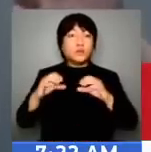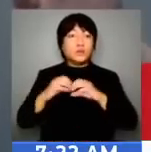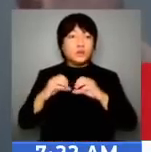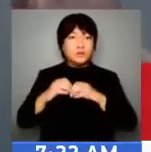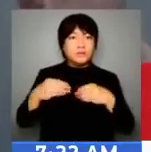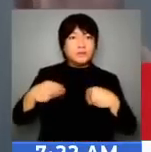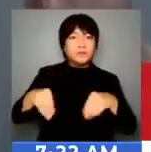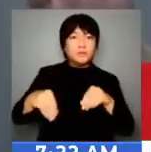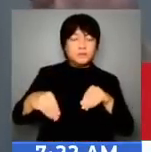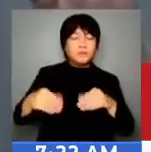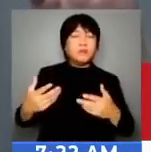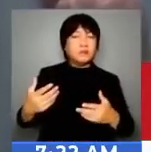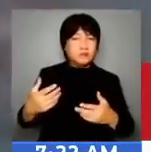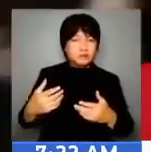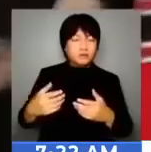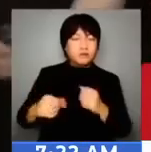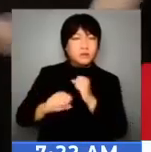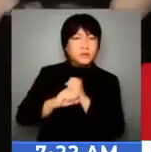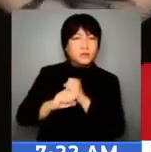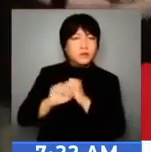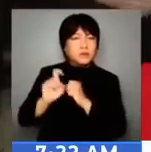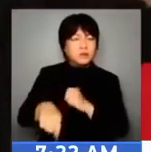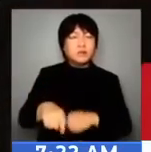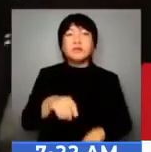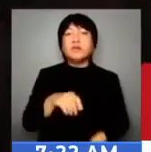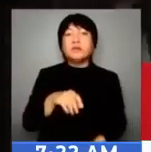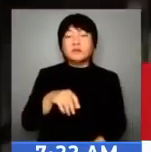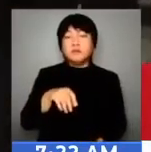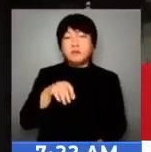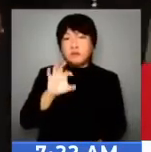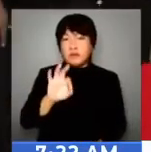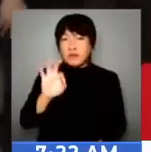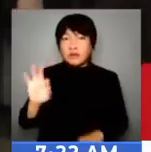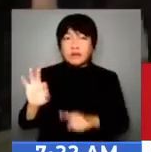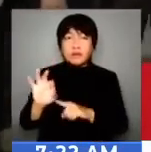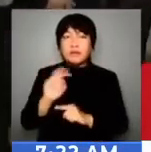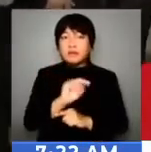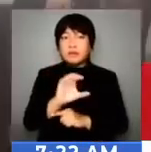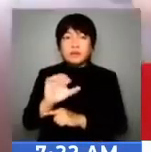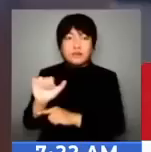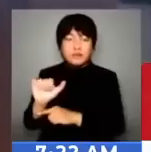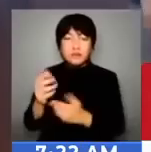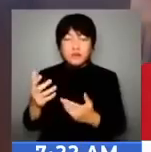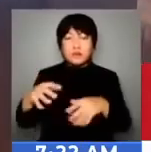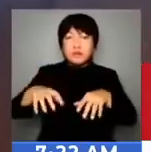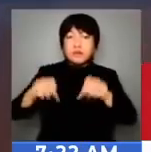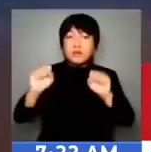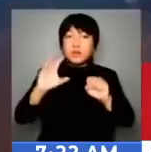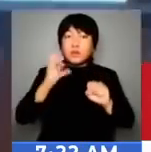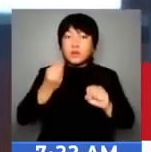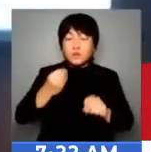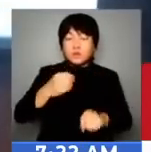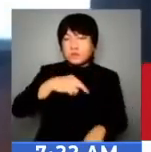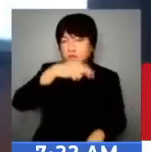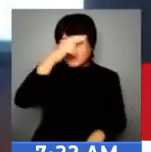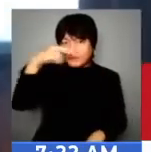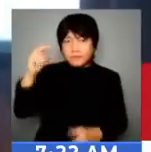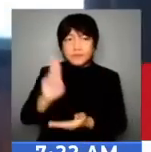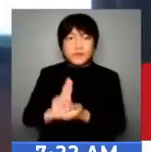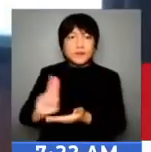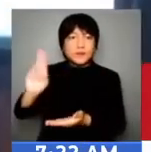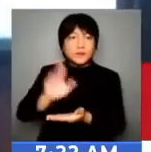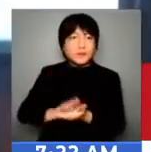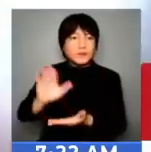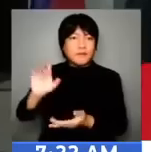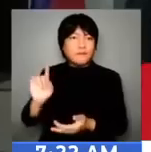ang pagpapalakas ng Season 99. Jose Rizal University ang mag-host ng Season 99 ng kauna-unahang Collegiate Sports League